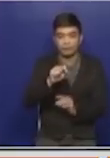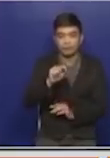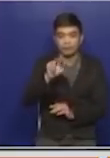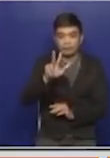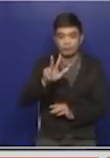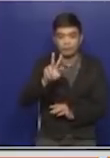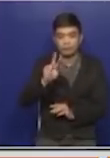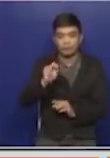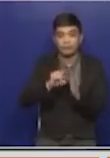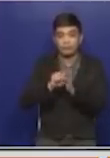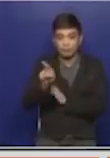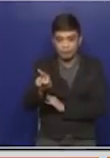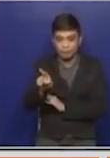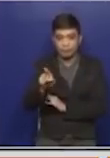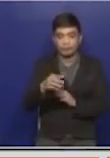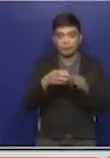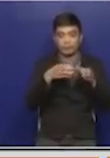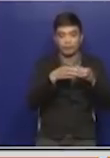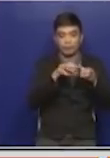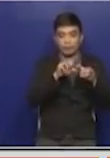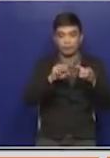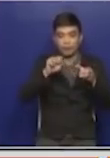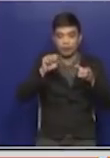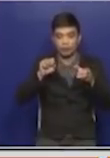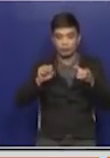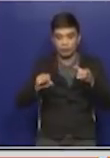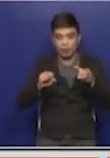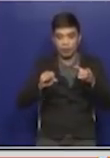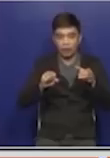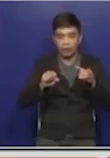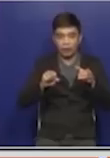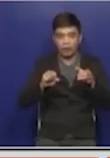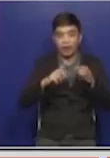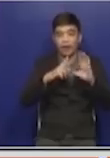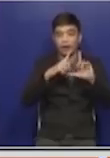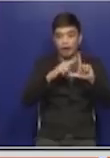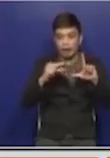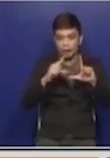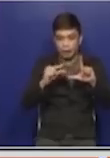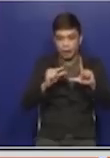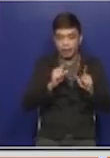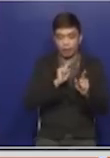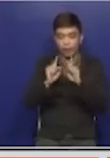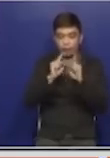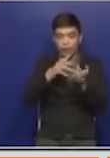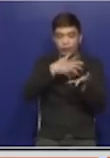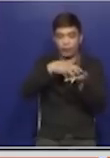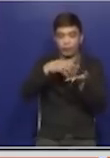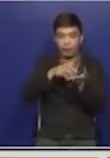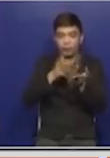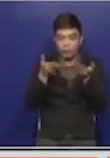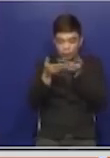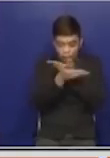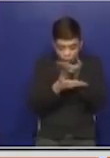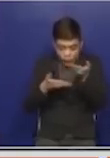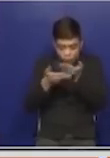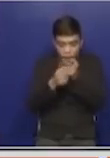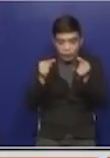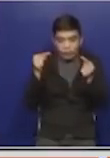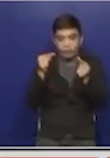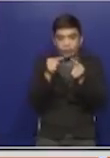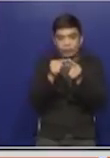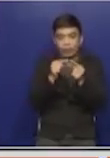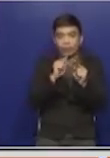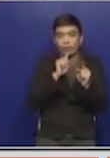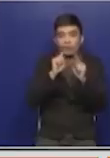วันนี้ท่านจะมาขออภิปรายรับทราบรายงานของคณะกรรมการวิสามัญนะคะพิจารณาการศึกษาแนวท